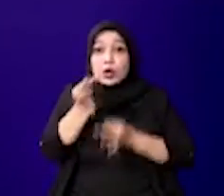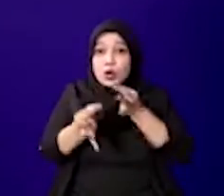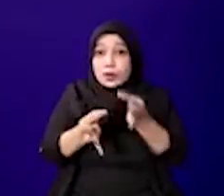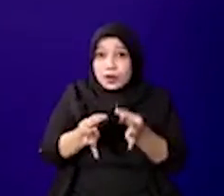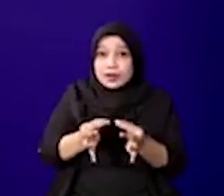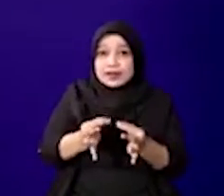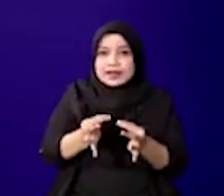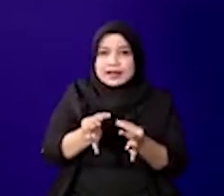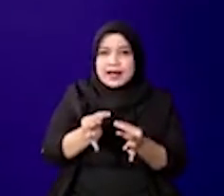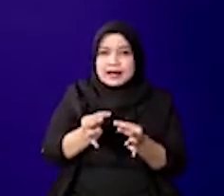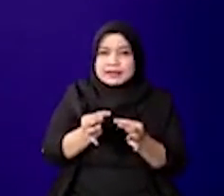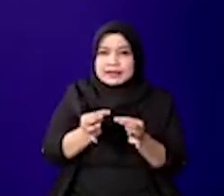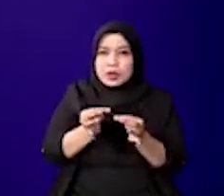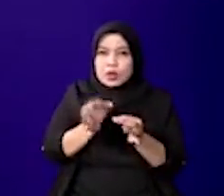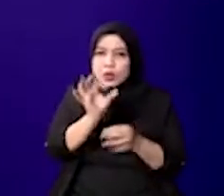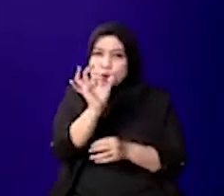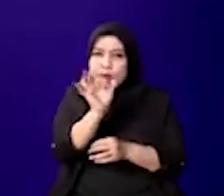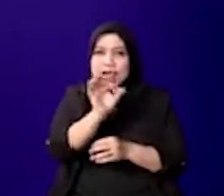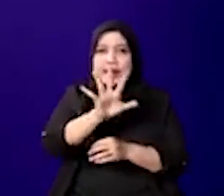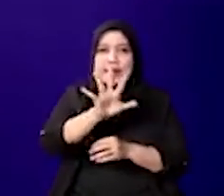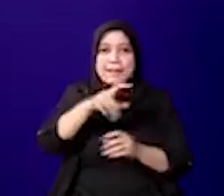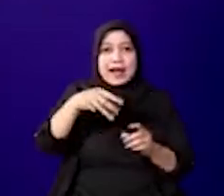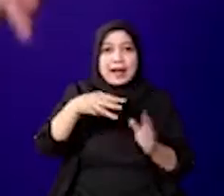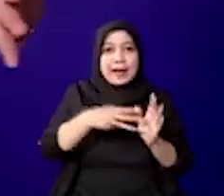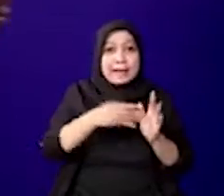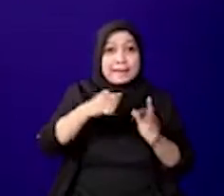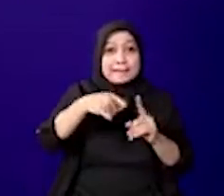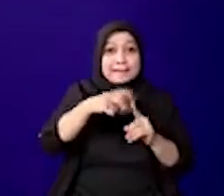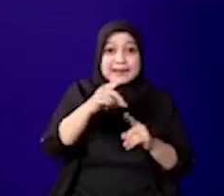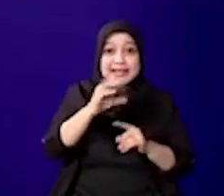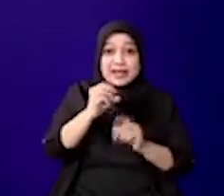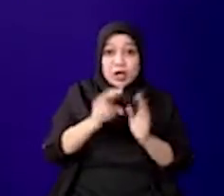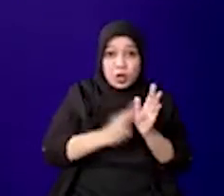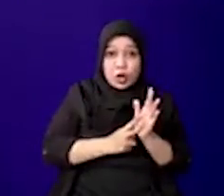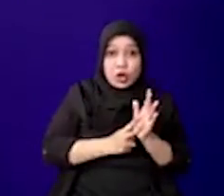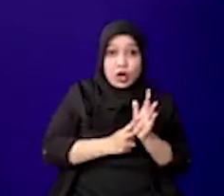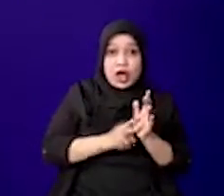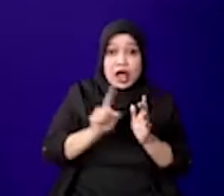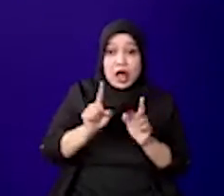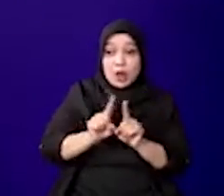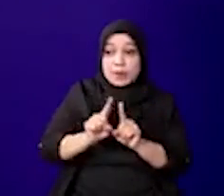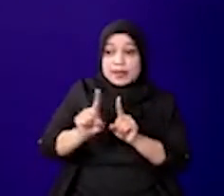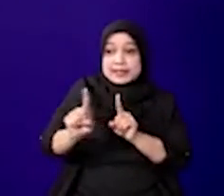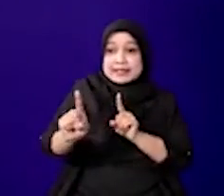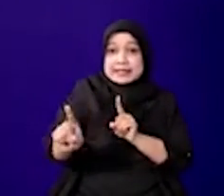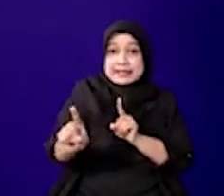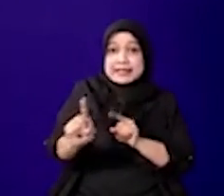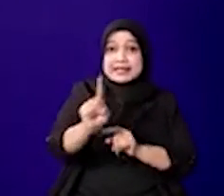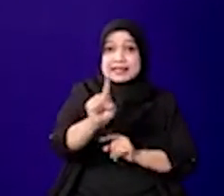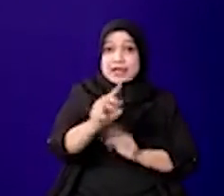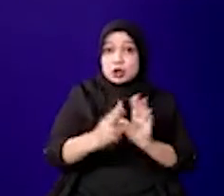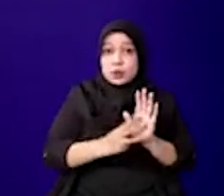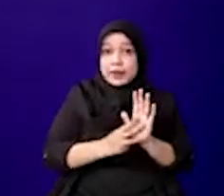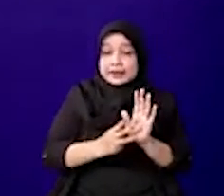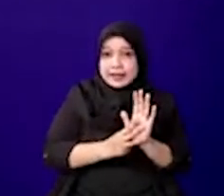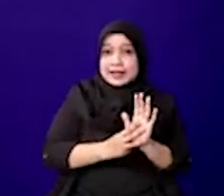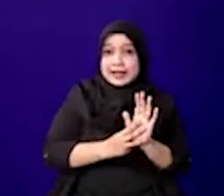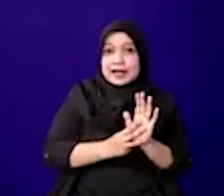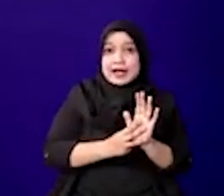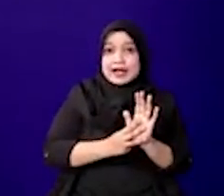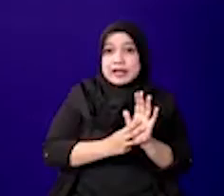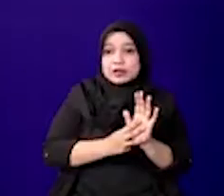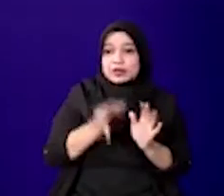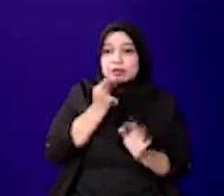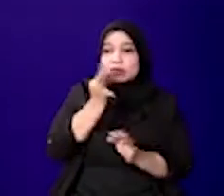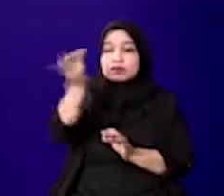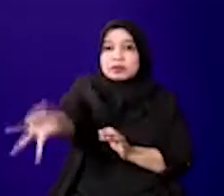yang berukuran 5 mikron lebih begitu e dia hanya jarak 1 M kalau kurang dari 5